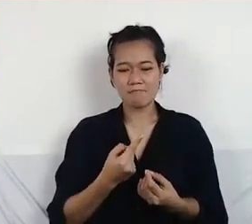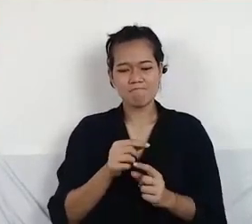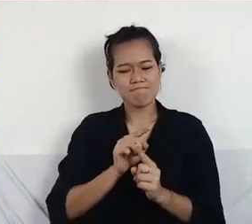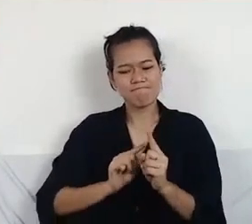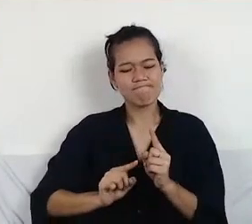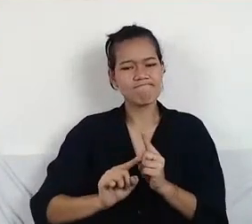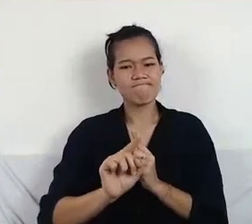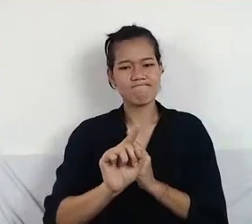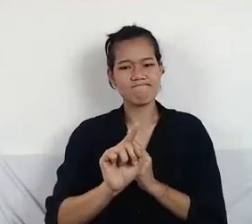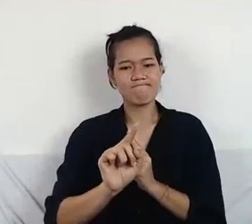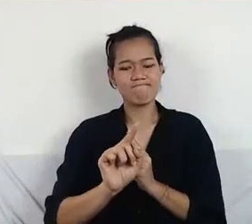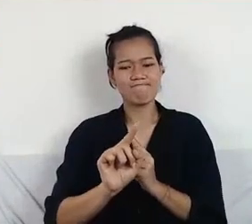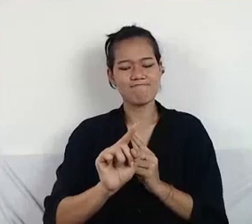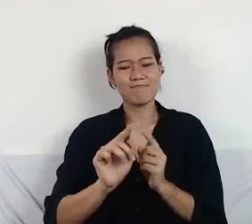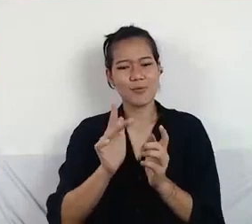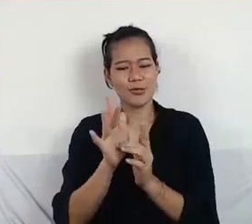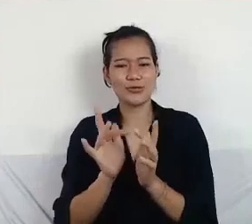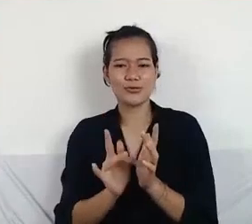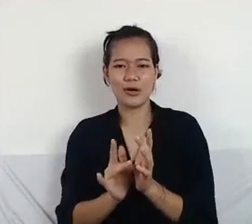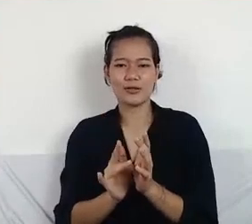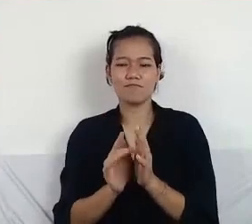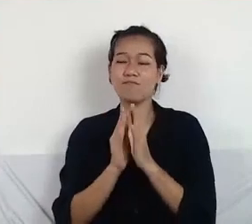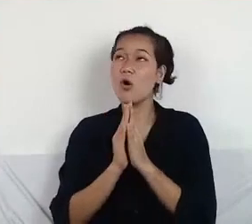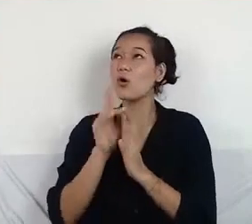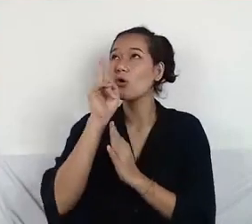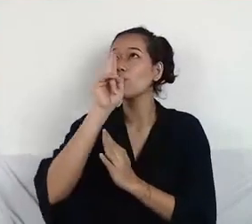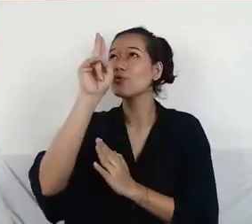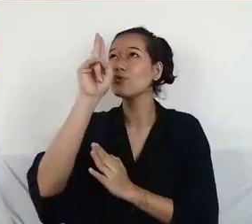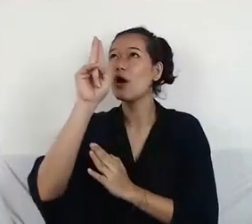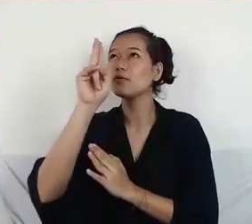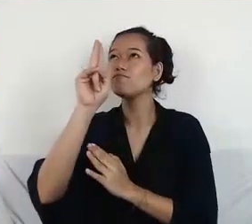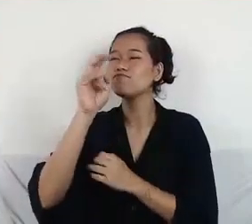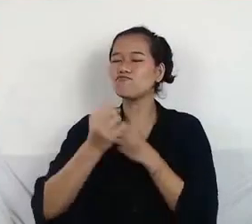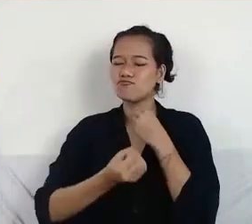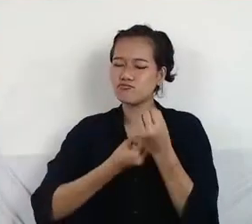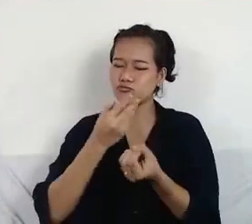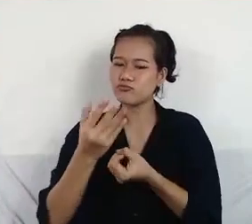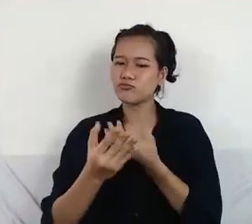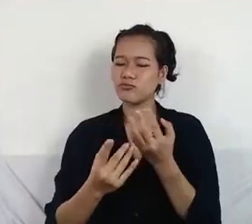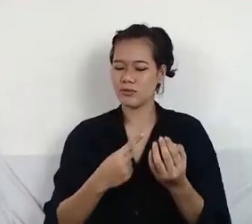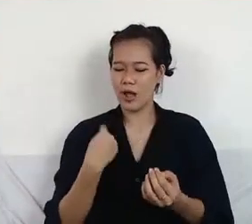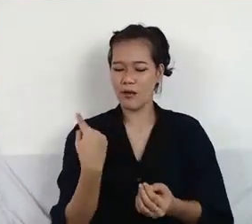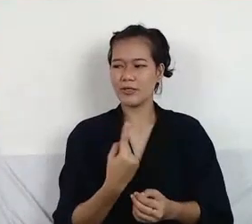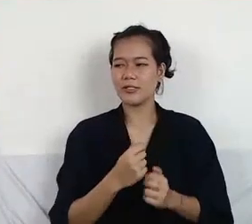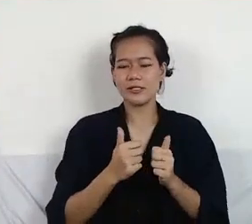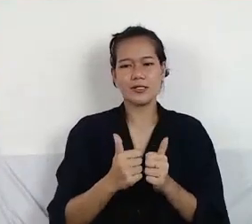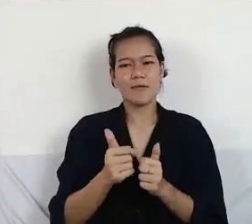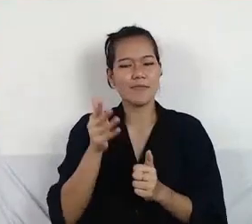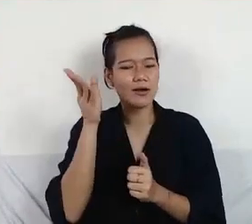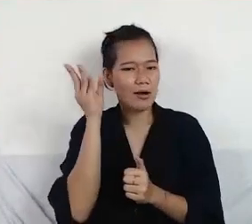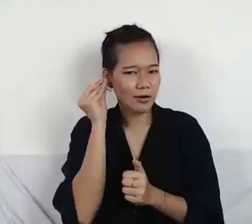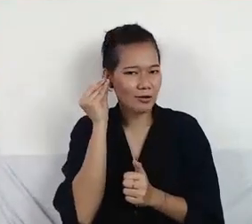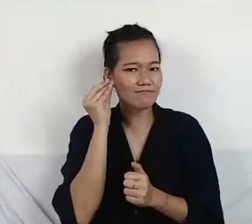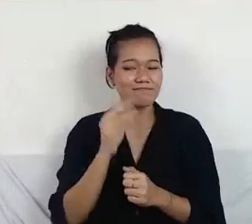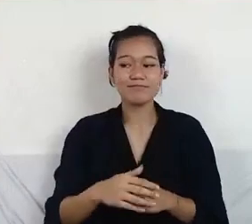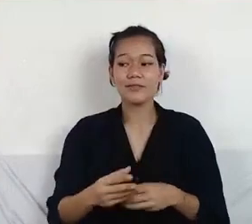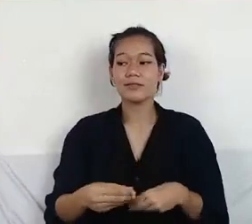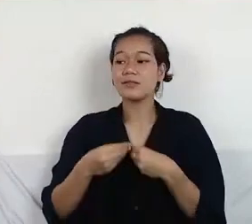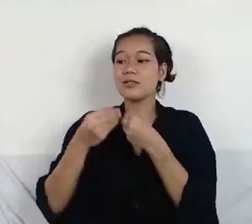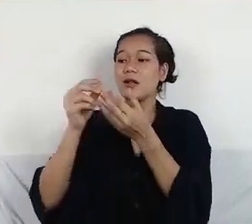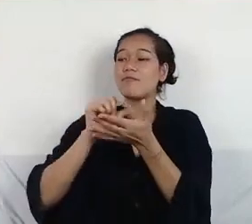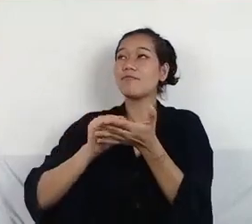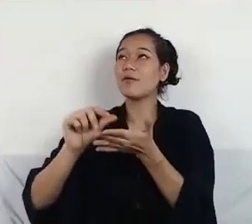ini. Bersabdalah ya Tuhan, kami siap mendengarkan. Di dalam nama Tuhan